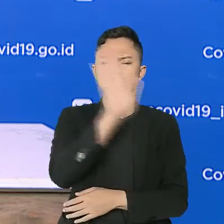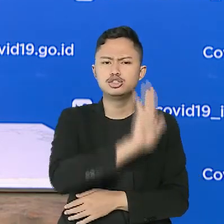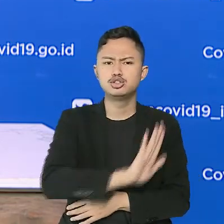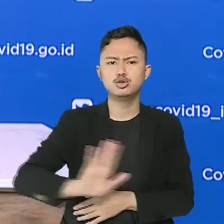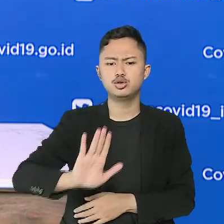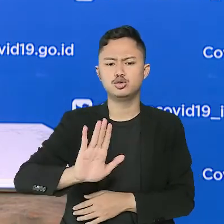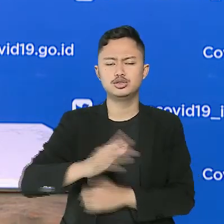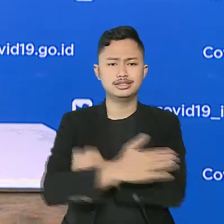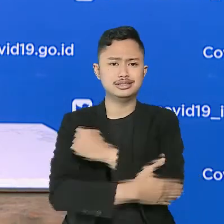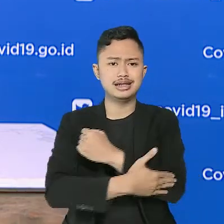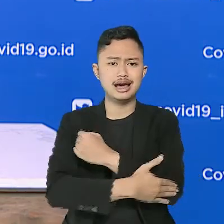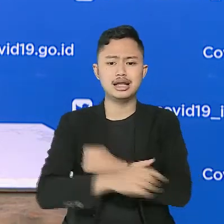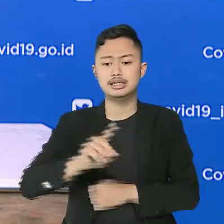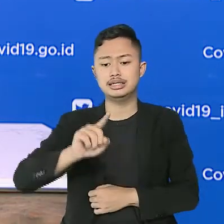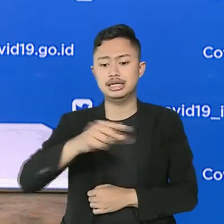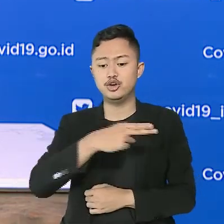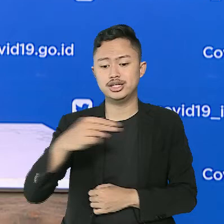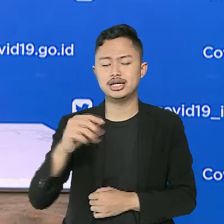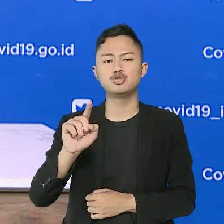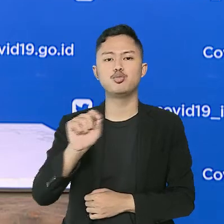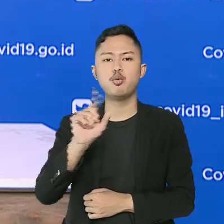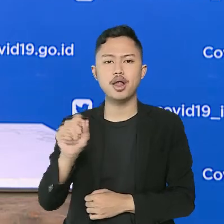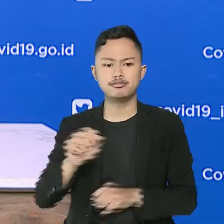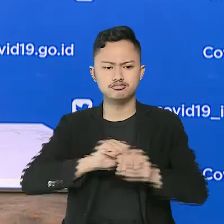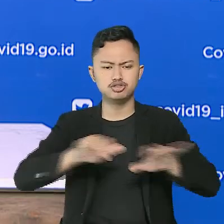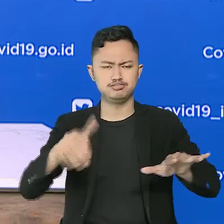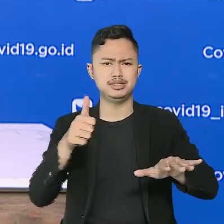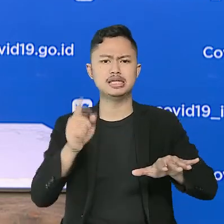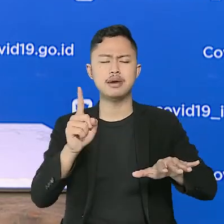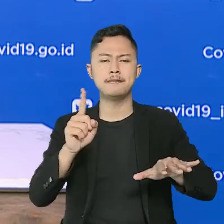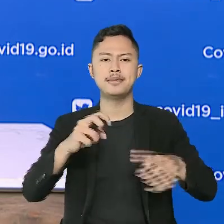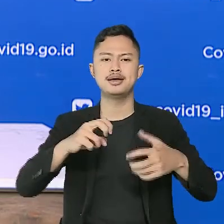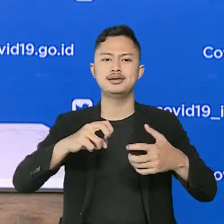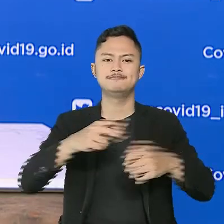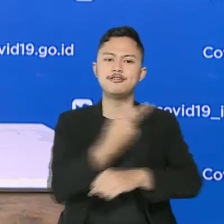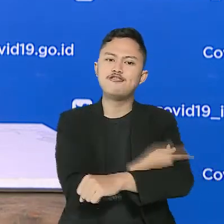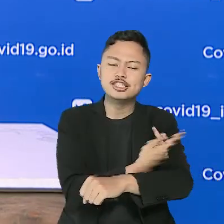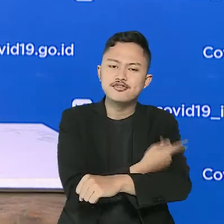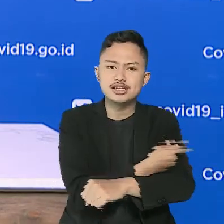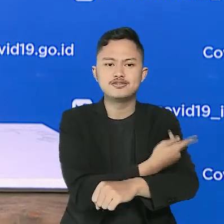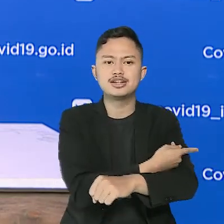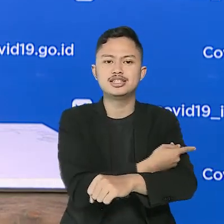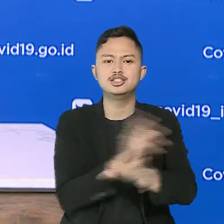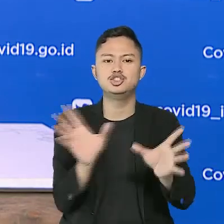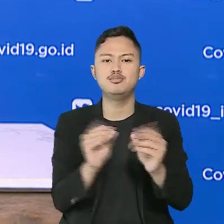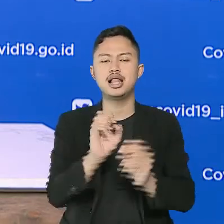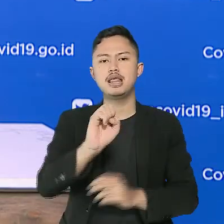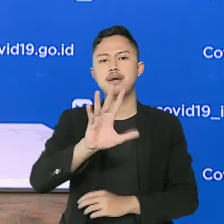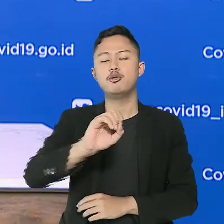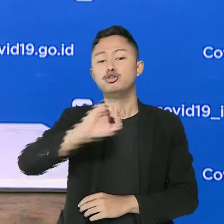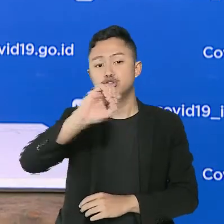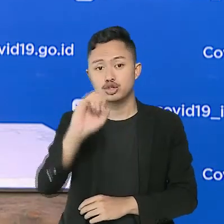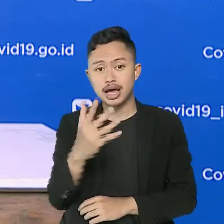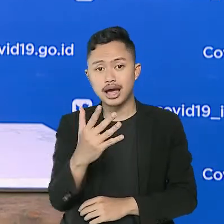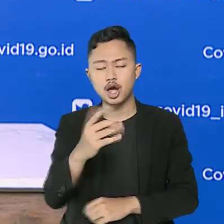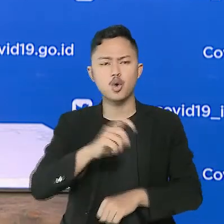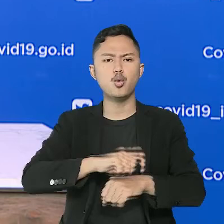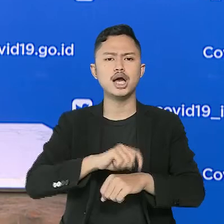1 bulan ke depan, karena laju vaksinasi di Indonesia saat ini mencapai 50 juta dosis dalam 5